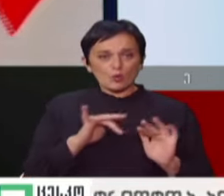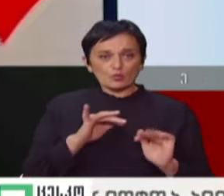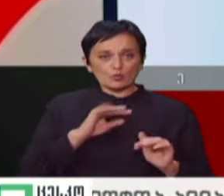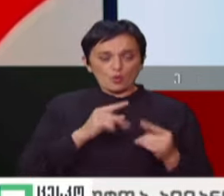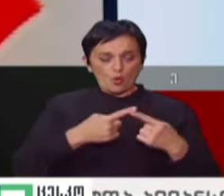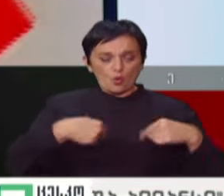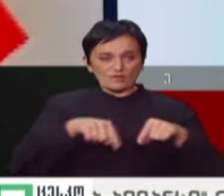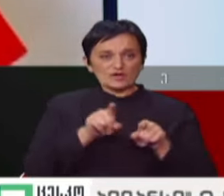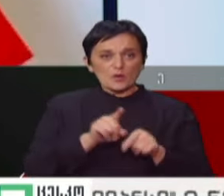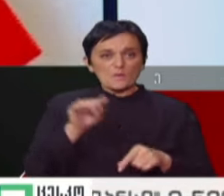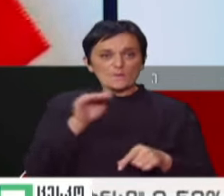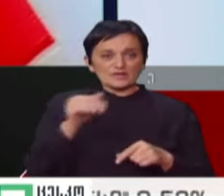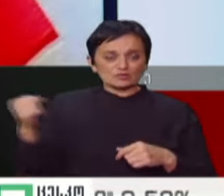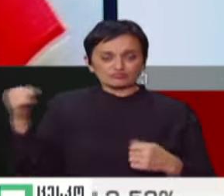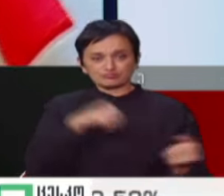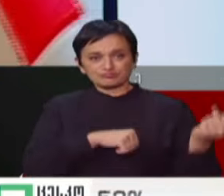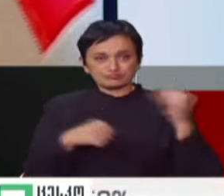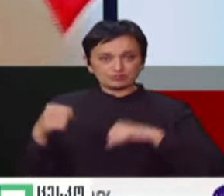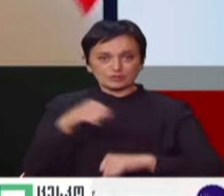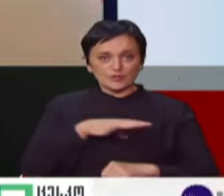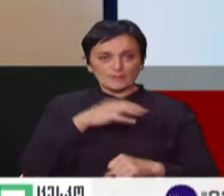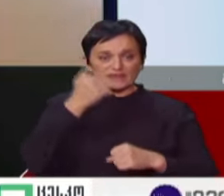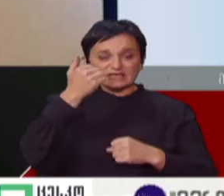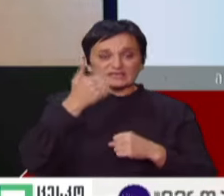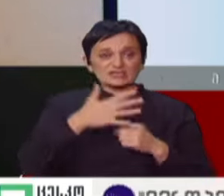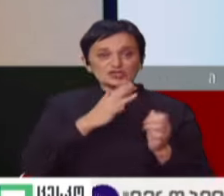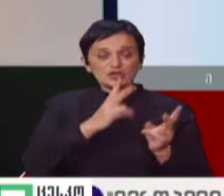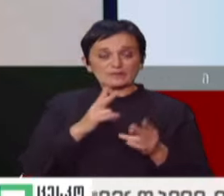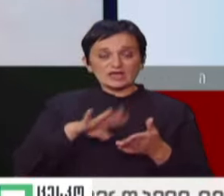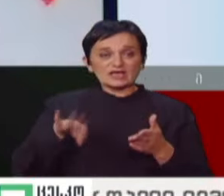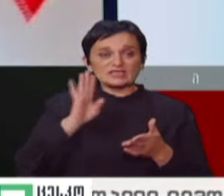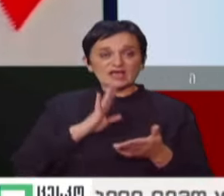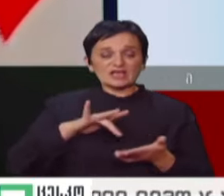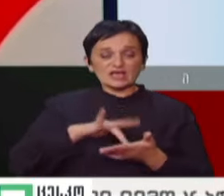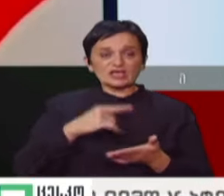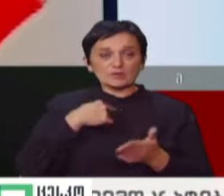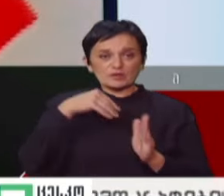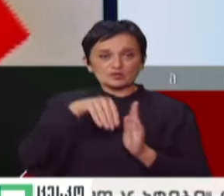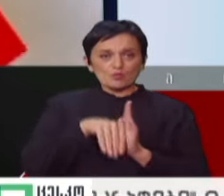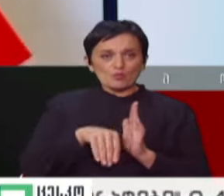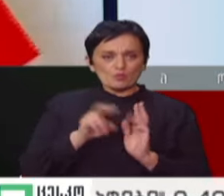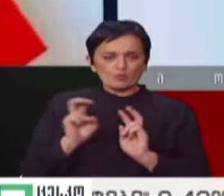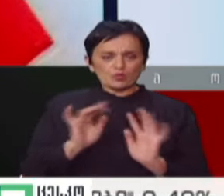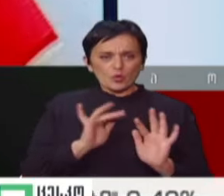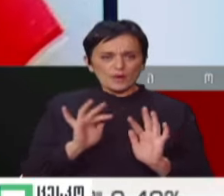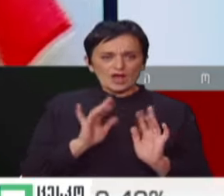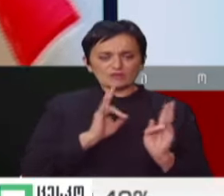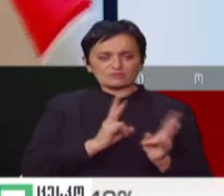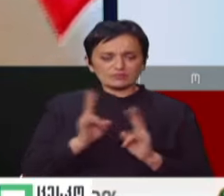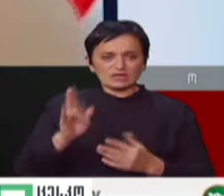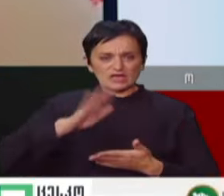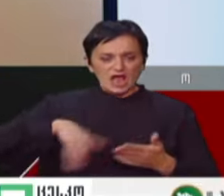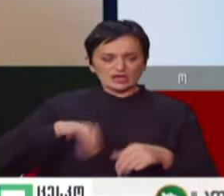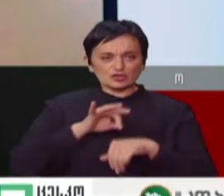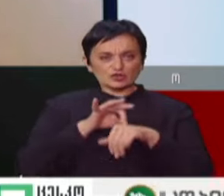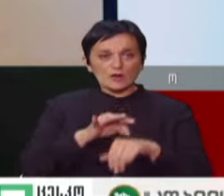ofisit sadats asove fizikur shekhla shemokhlas khonda adgeli tsalkeuli shemtkhobis garda dedakhalakshi khmis mitsemis protsesi tsiritadat ekscesebis garashe